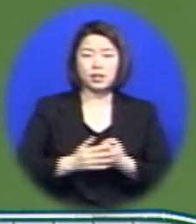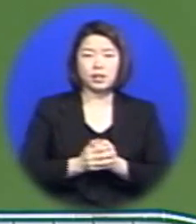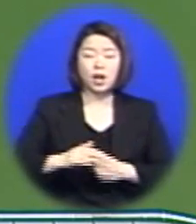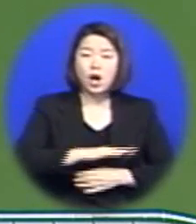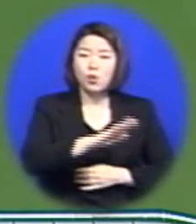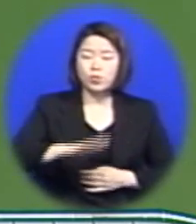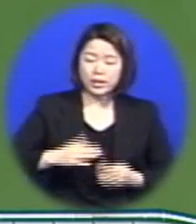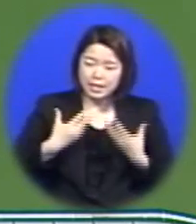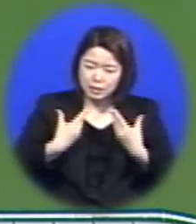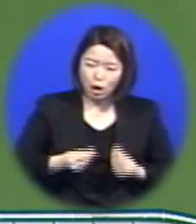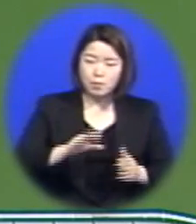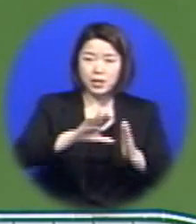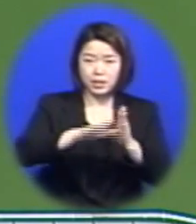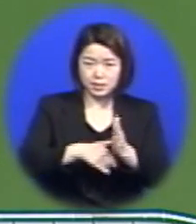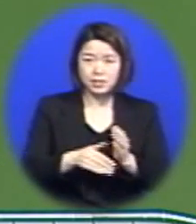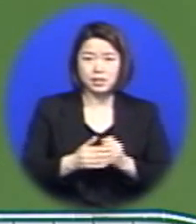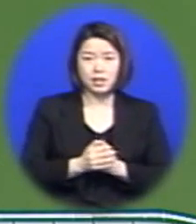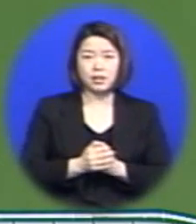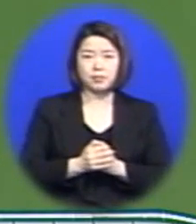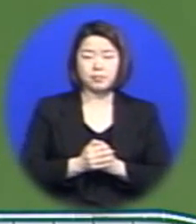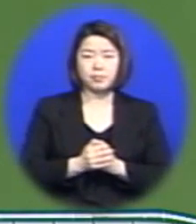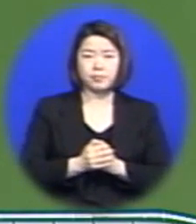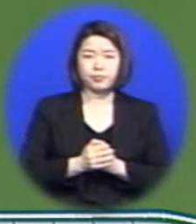우리가 절망했을 때